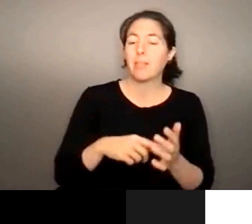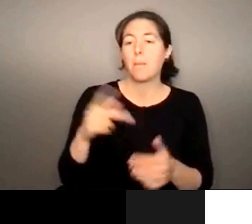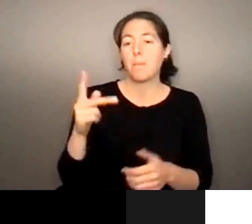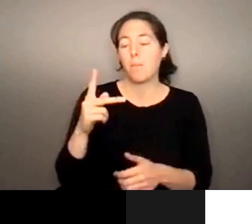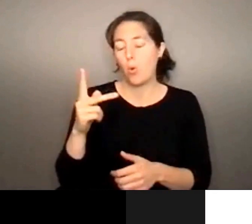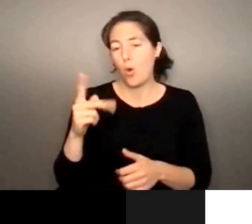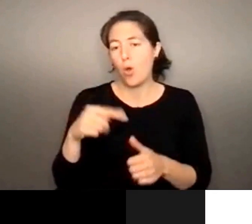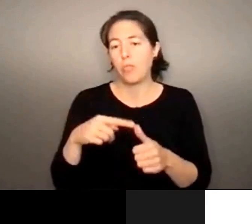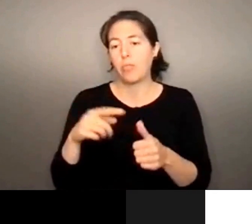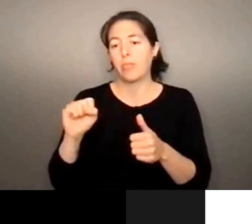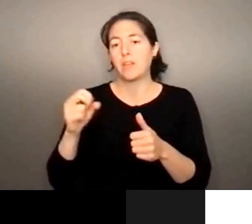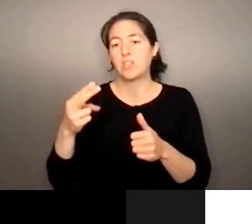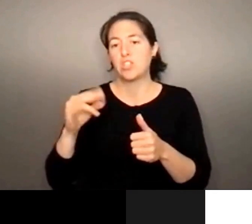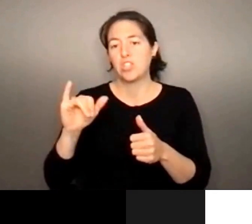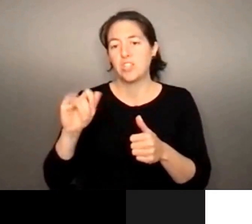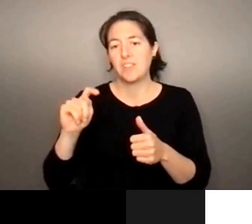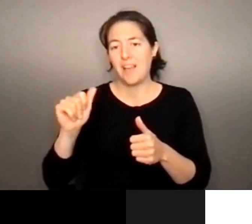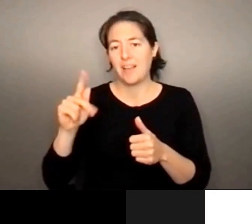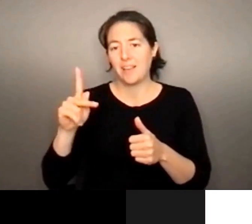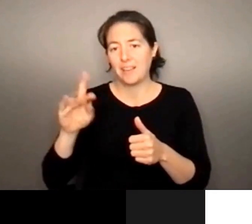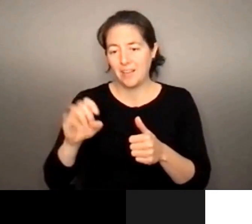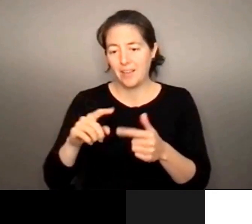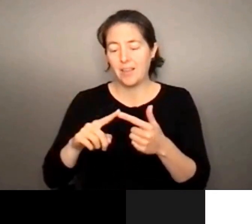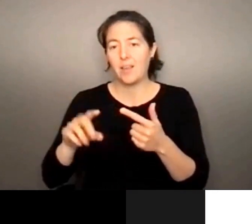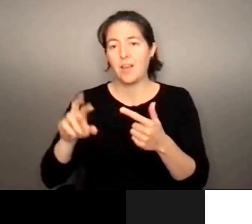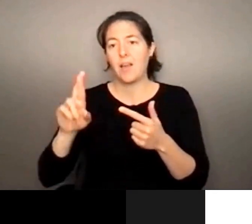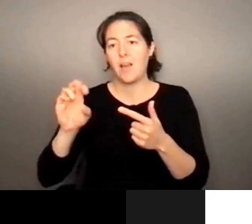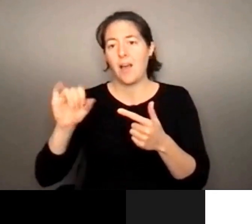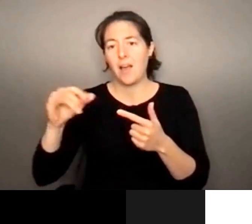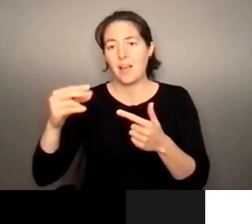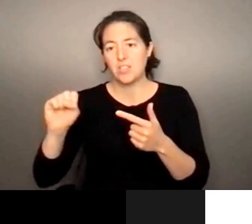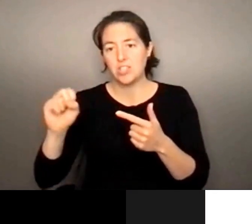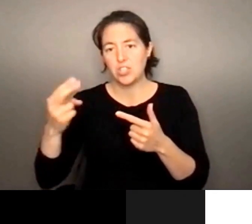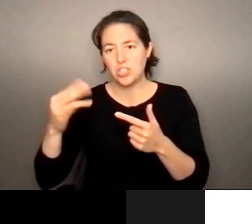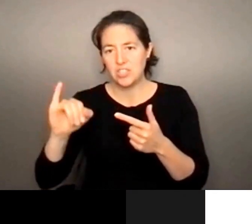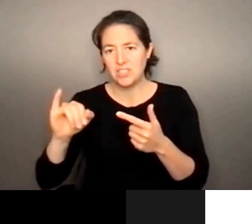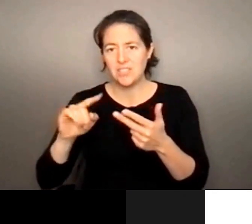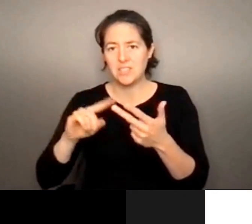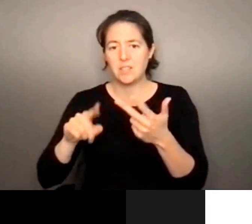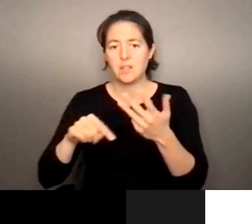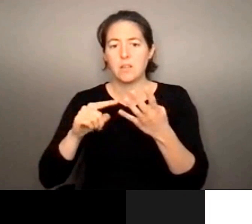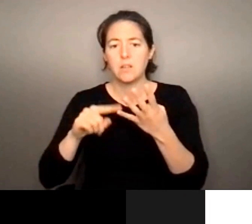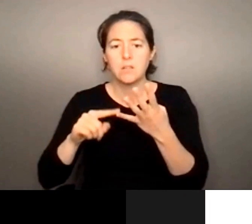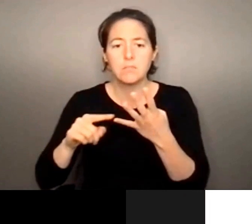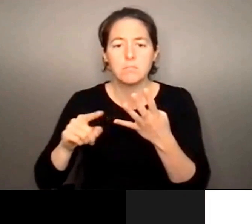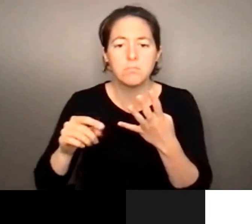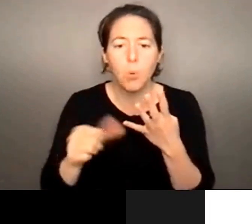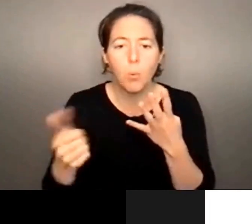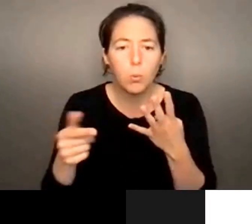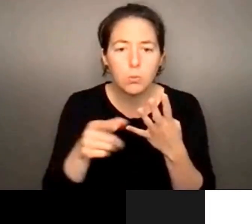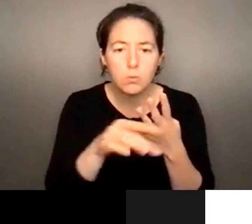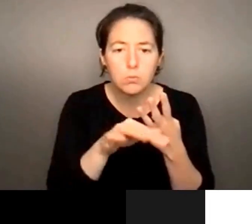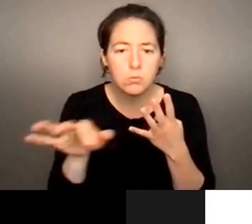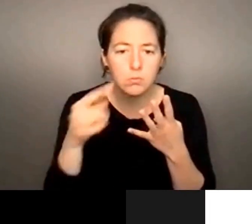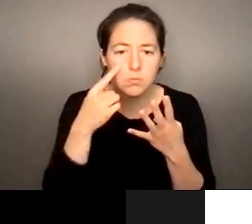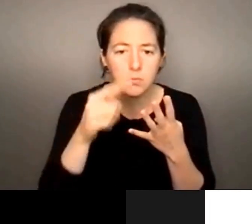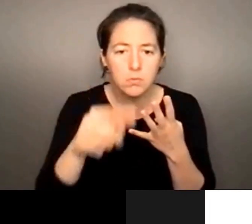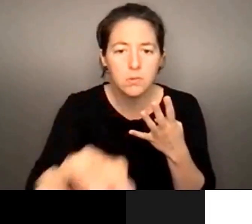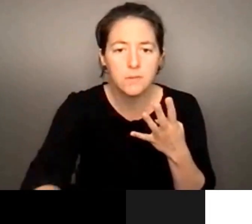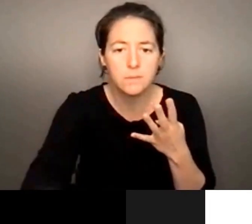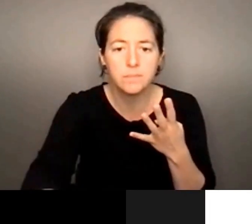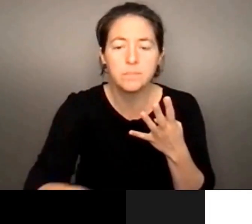les shiitakes, le reishi, le lin hérisson. C'est des champignons qui se cultivent assez facilement,